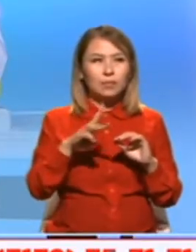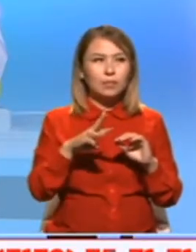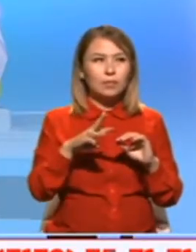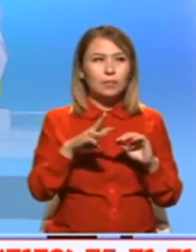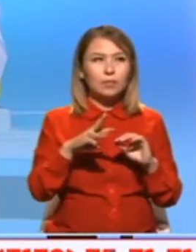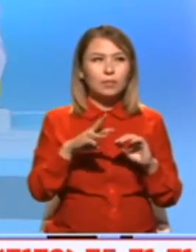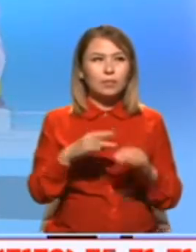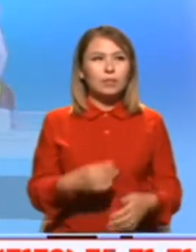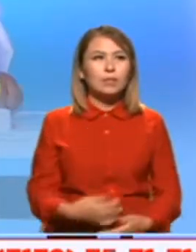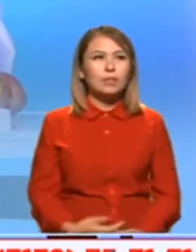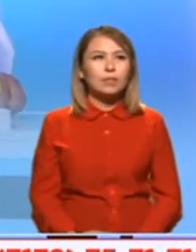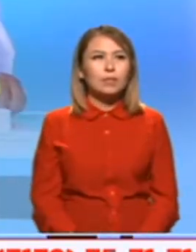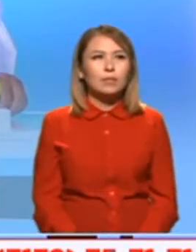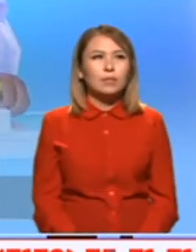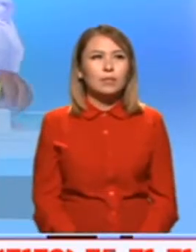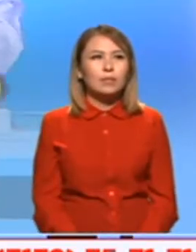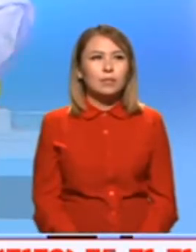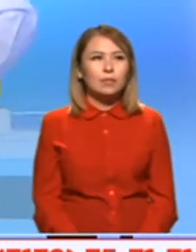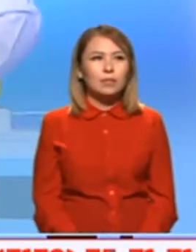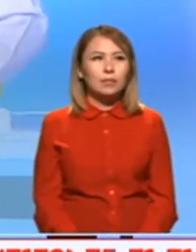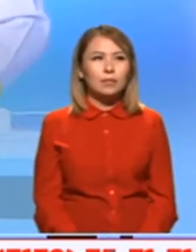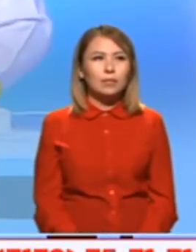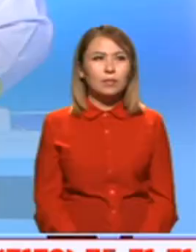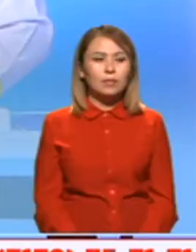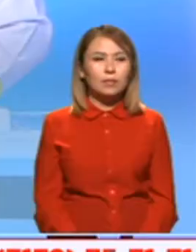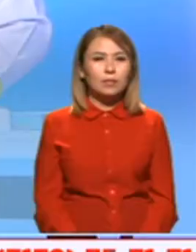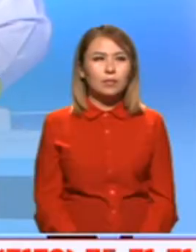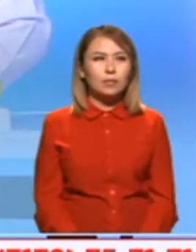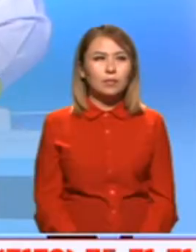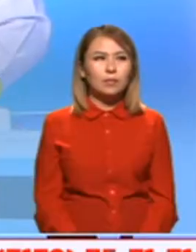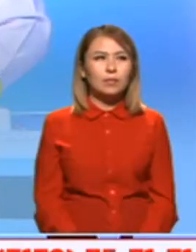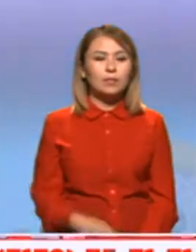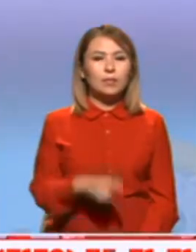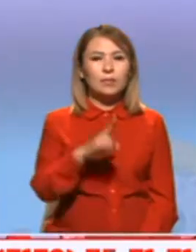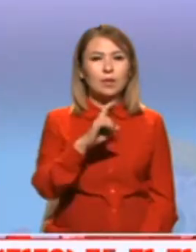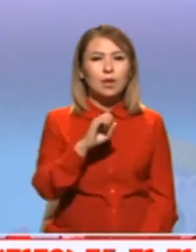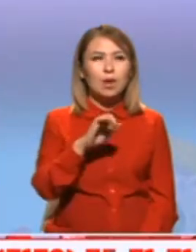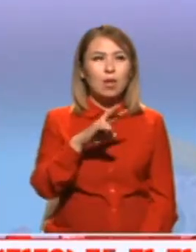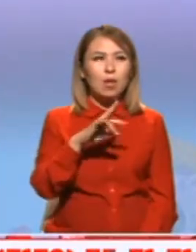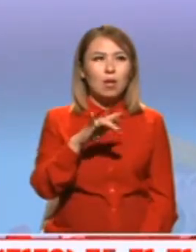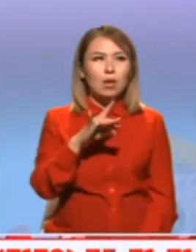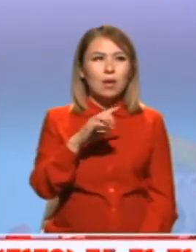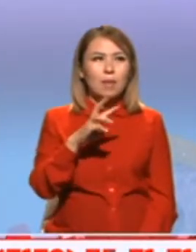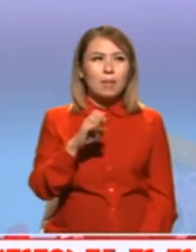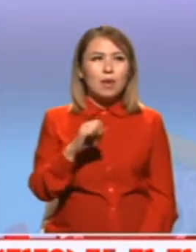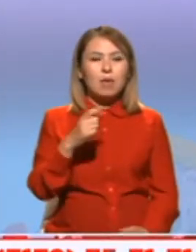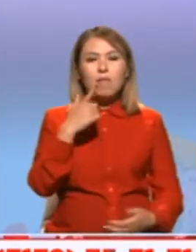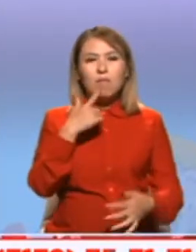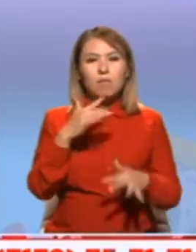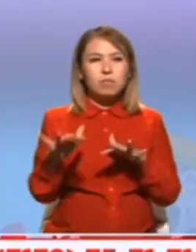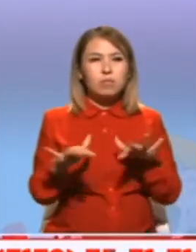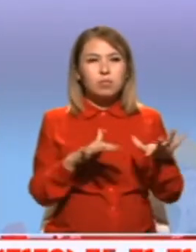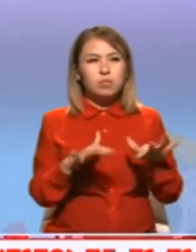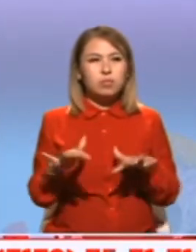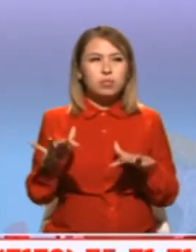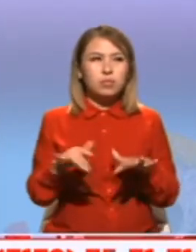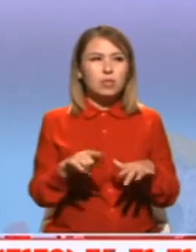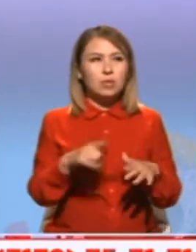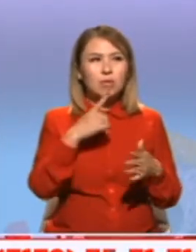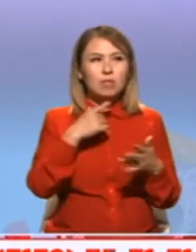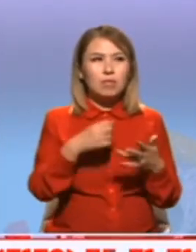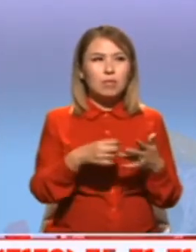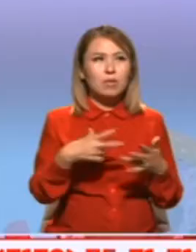биохимиялық анализ тапсырасыз. Сосын коагулограммалық анализ тапсырасыз. Коагулограмма деген ол қанның ұйу факторларын анықтайтын анализ